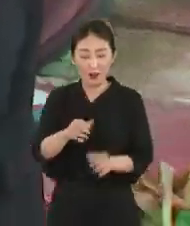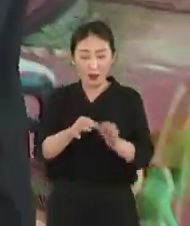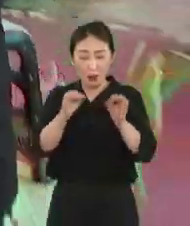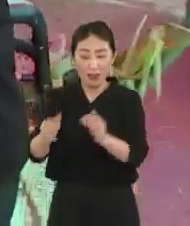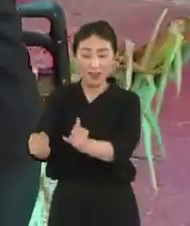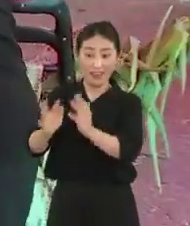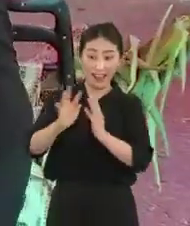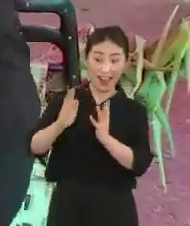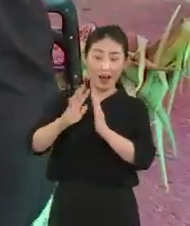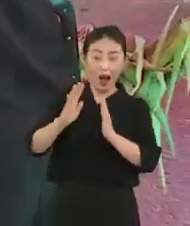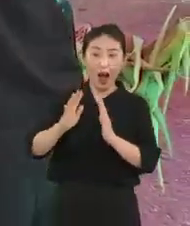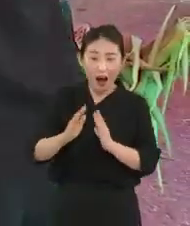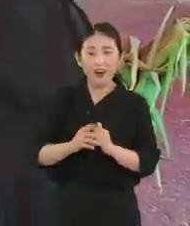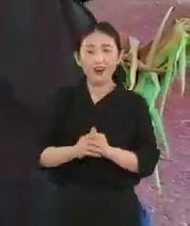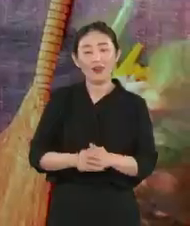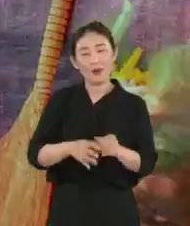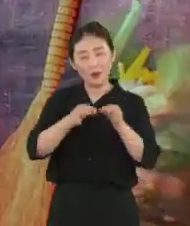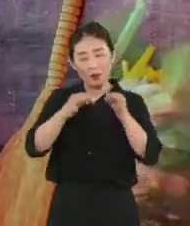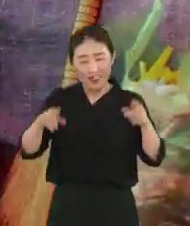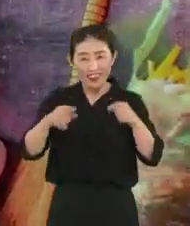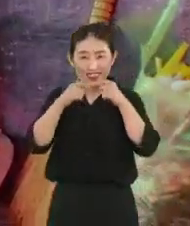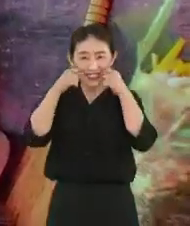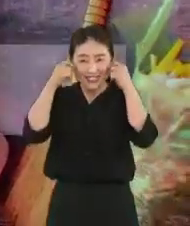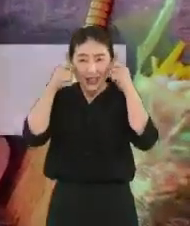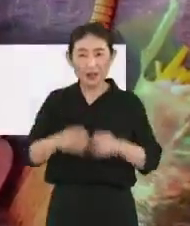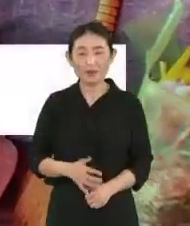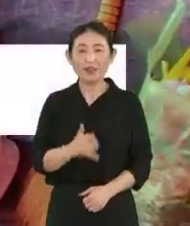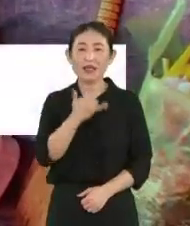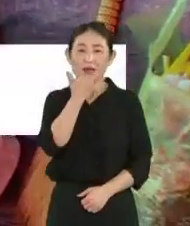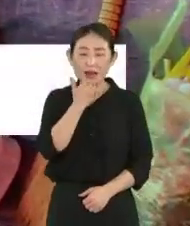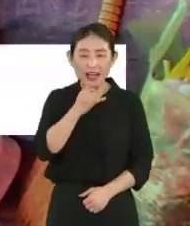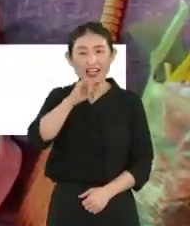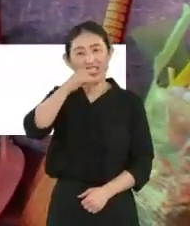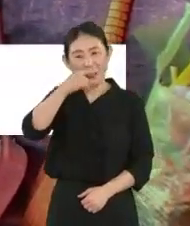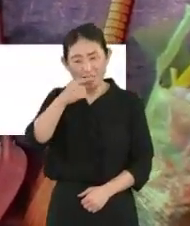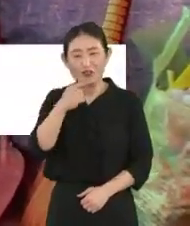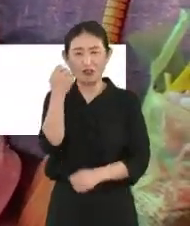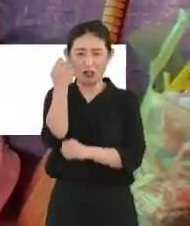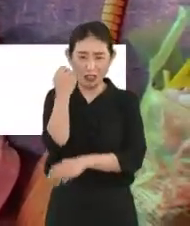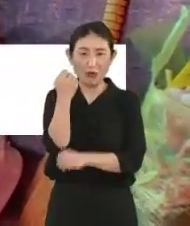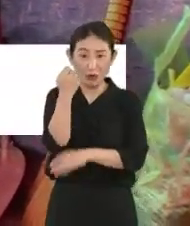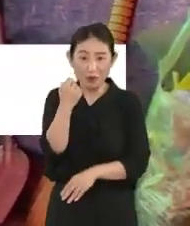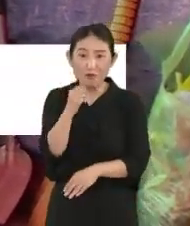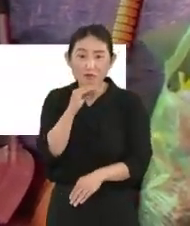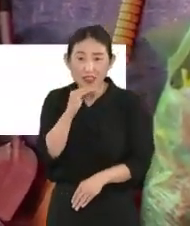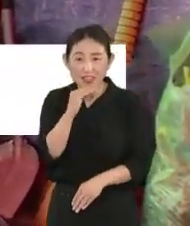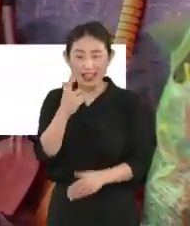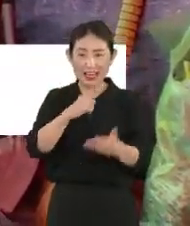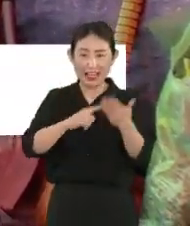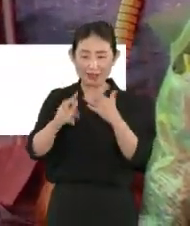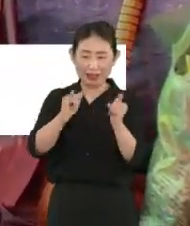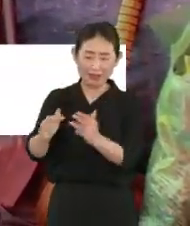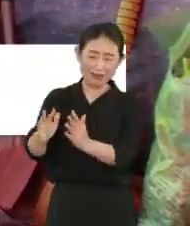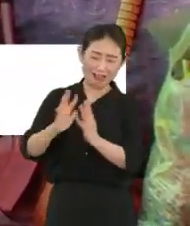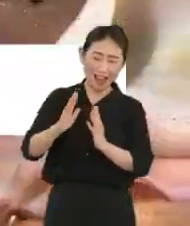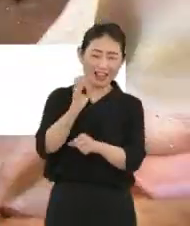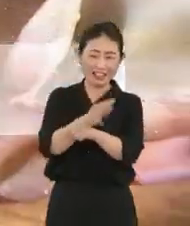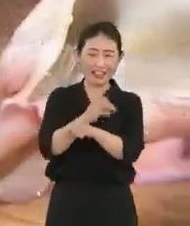모처럼 * 잡혔습니다 강의를 대체는 항상 많이 올라오는 품목이 때문에 아침에 많은 손님들이 찾아